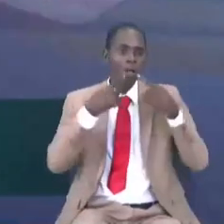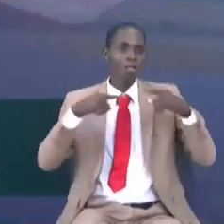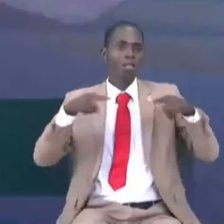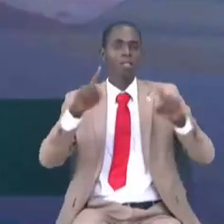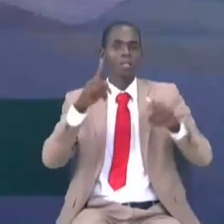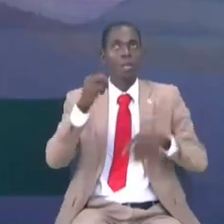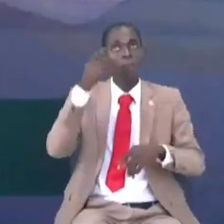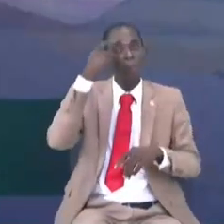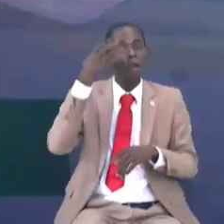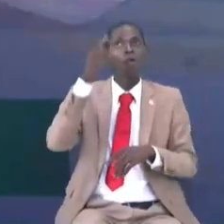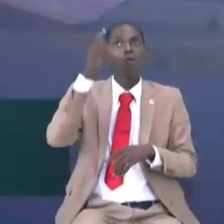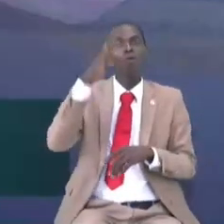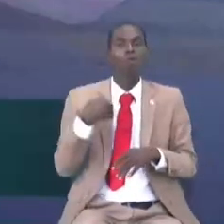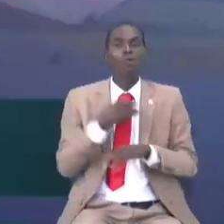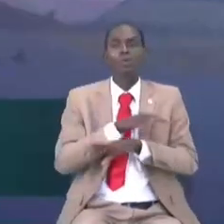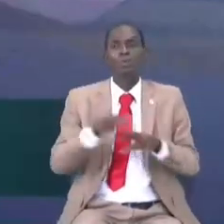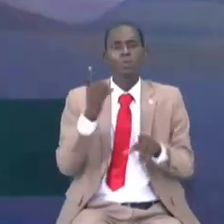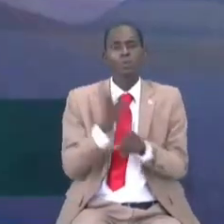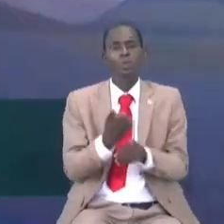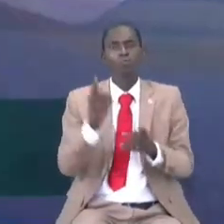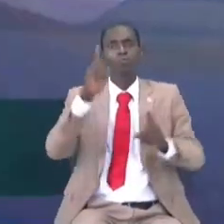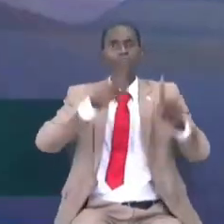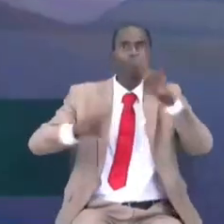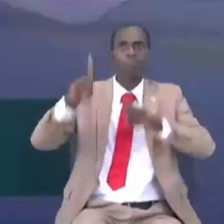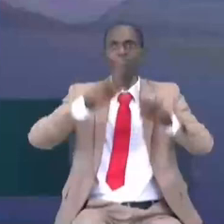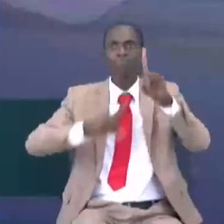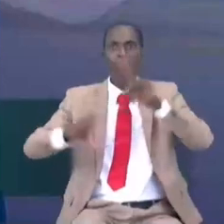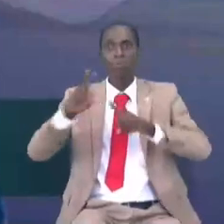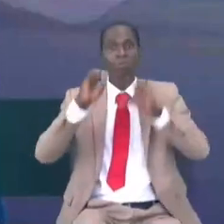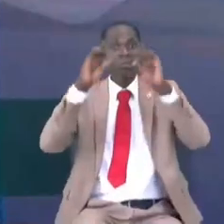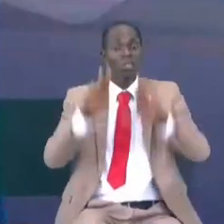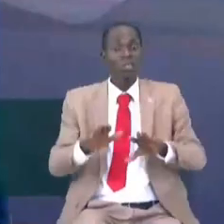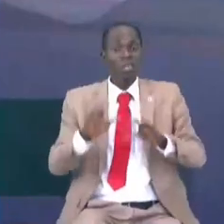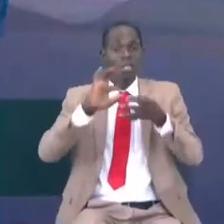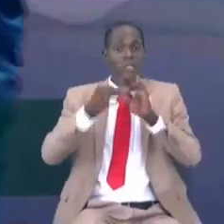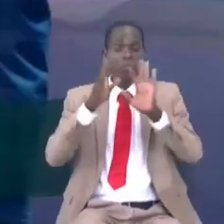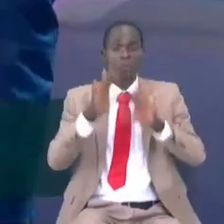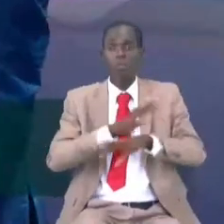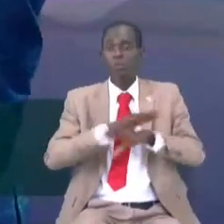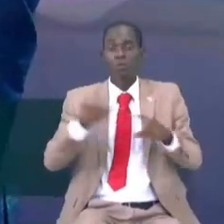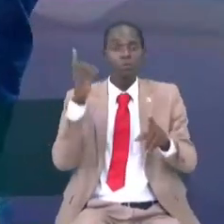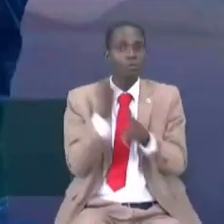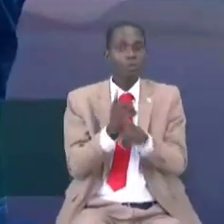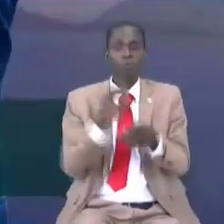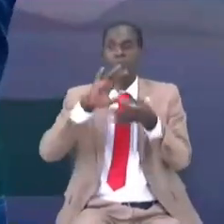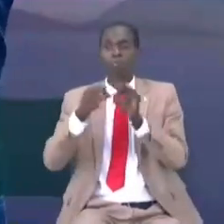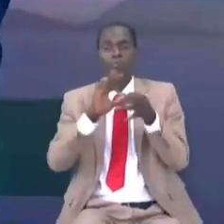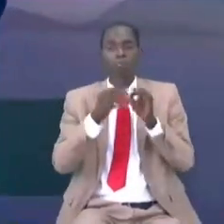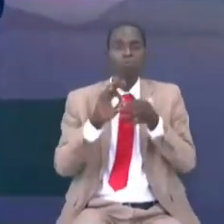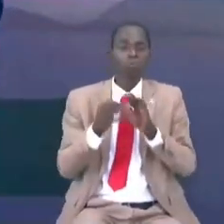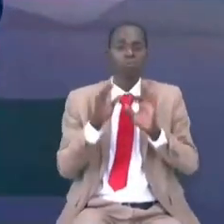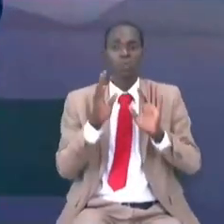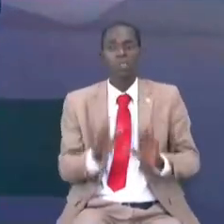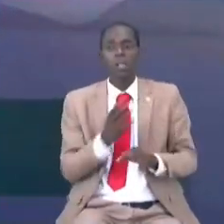pupitre. Les enseignants ne t'enseignent pas seulement. Les prédicateurs ne prêchent pas seulement. Les prophètes ne prophétisent pas